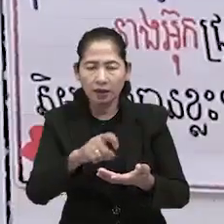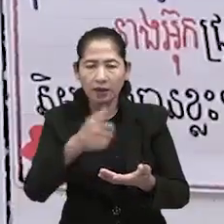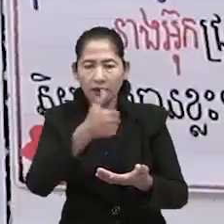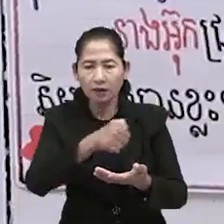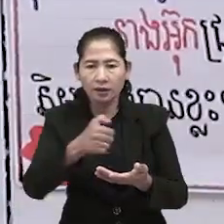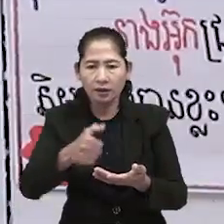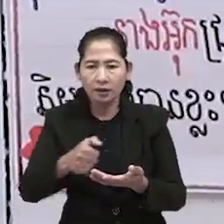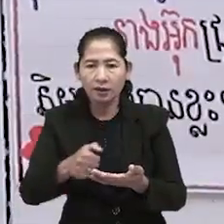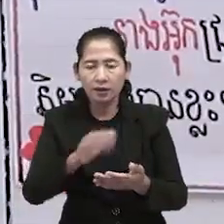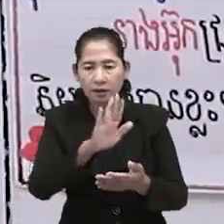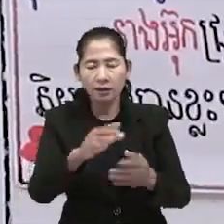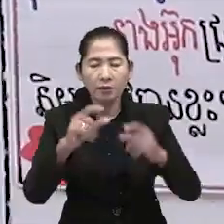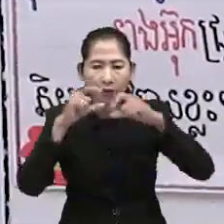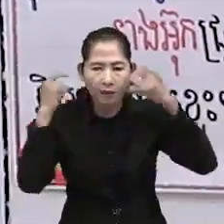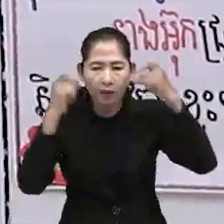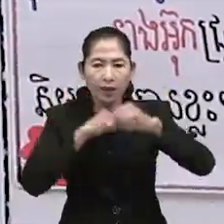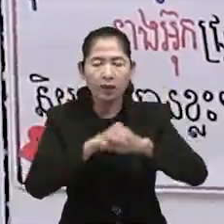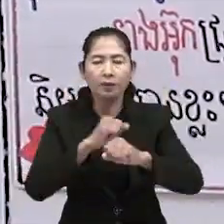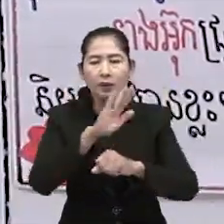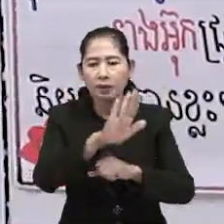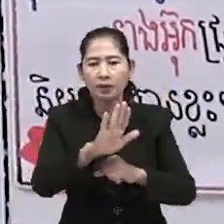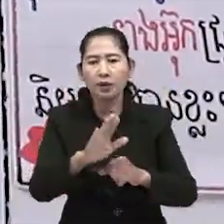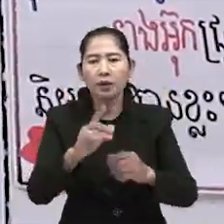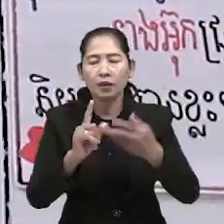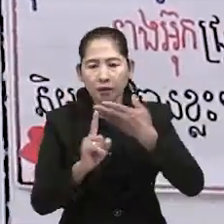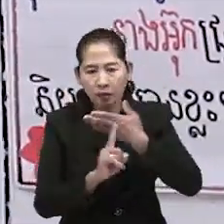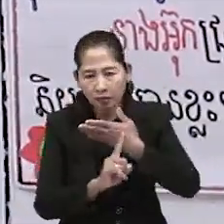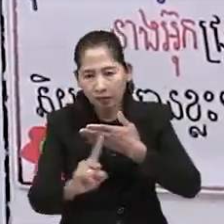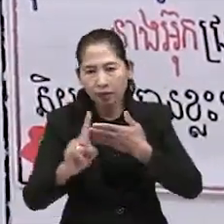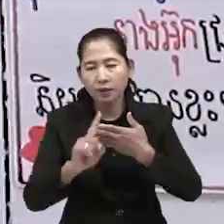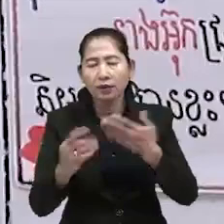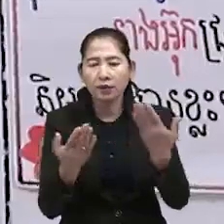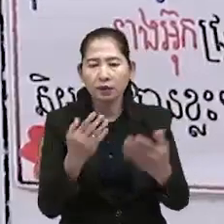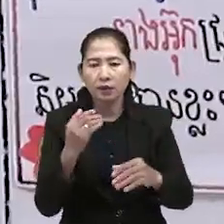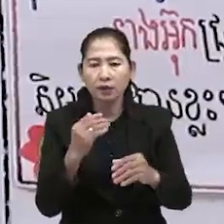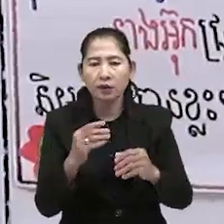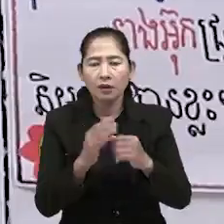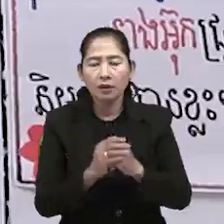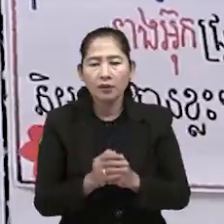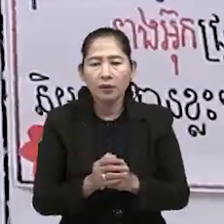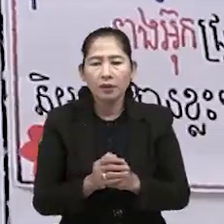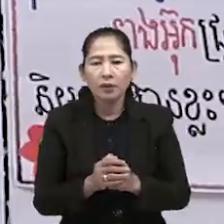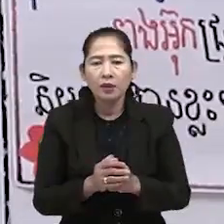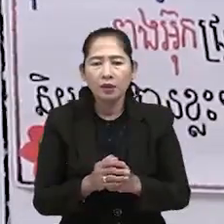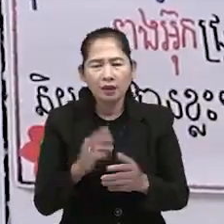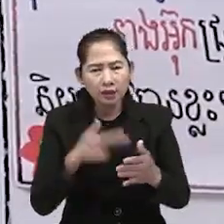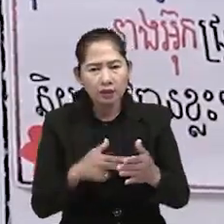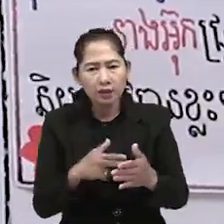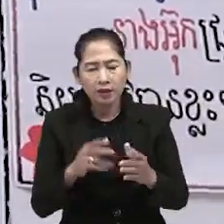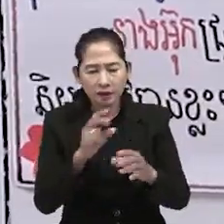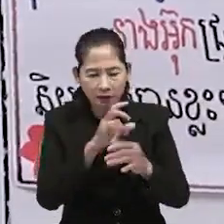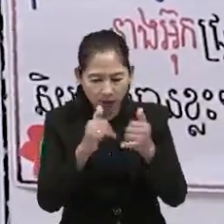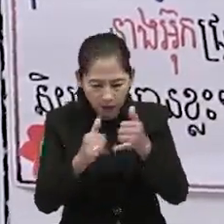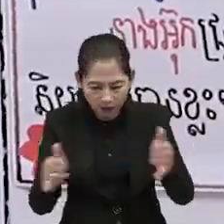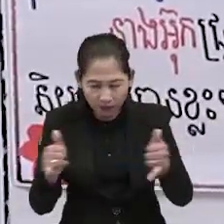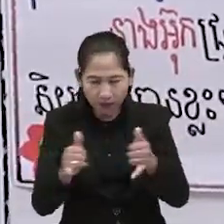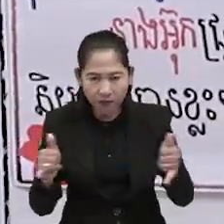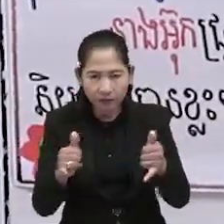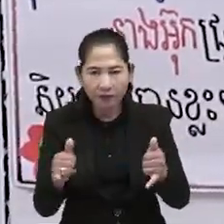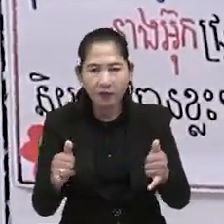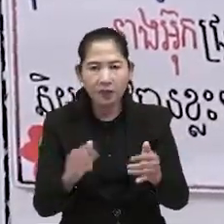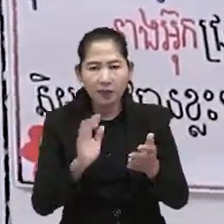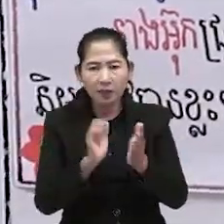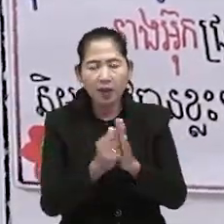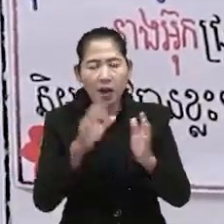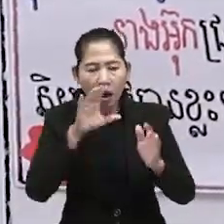អាតដៃចាកូនត្រូវពាក់ម៉ាស់ការពារខ្លួននៅពេលដែលកូនមានធុរៈចេញទៅក្រៅឬក្នុងករណីចាំបាច់អីទៀតកូនរក្សាគម្លាតណាកូនណាហើយ